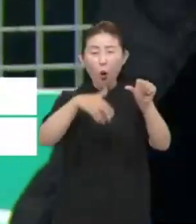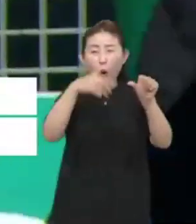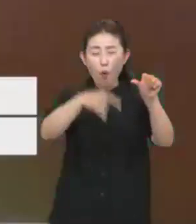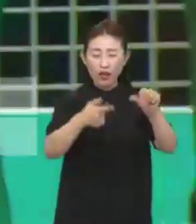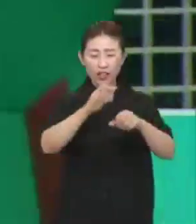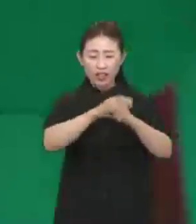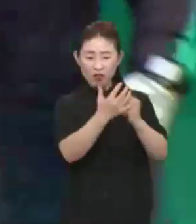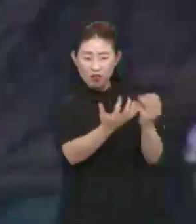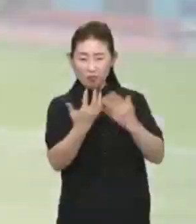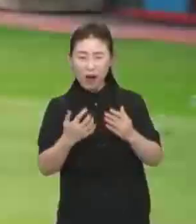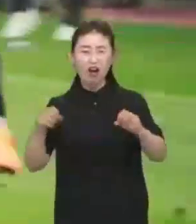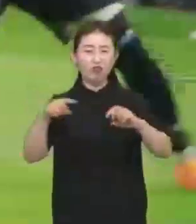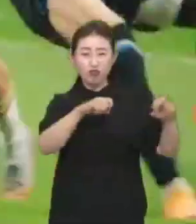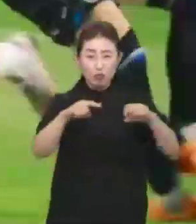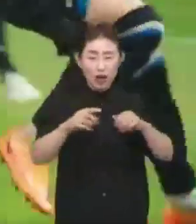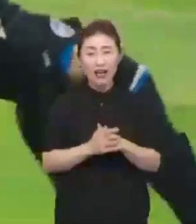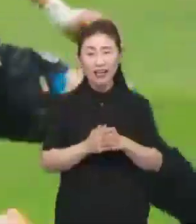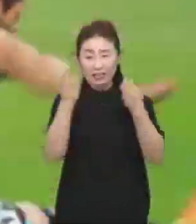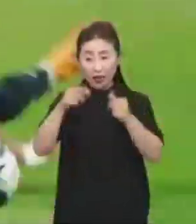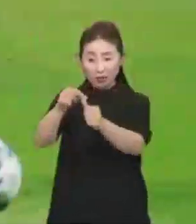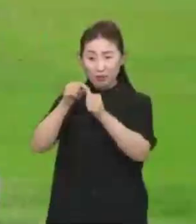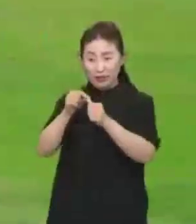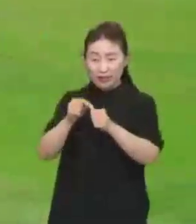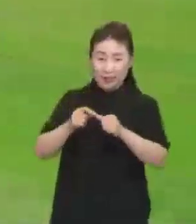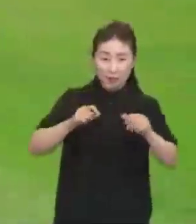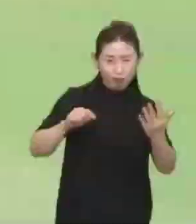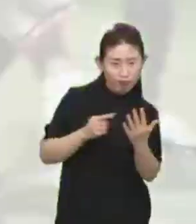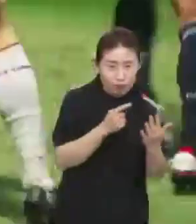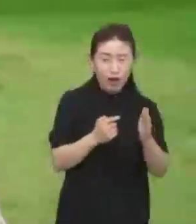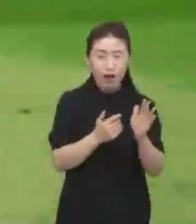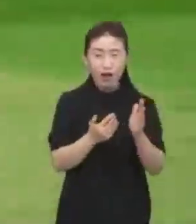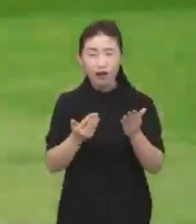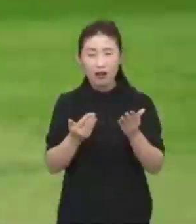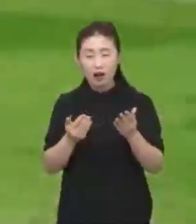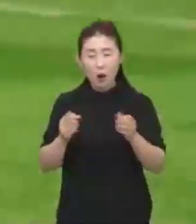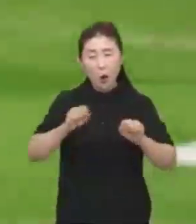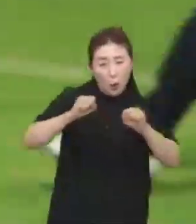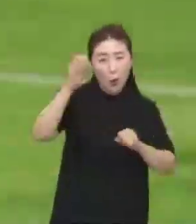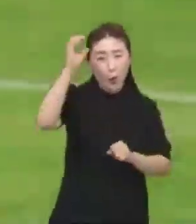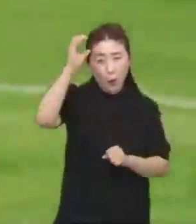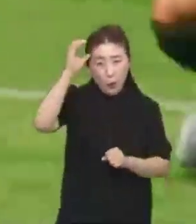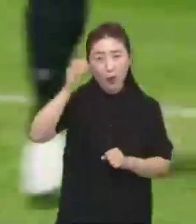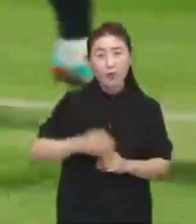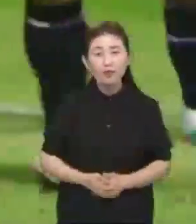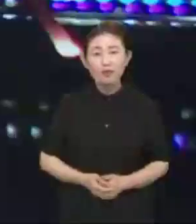FC와 맞붙는 가운데 새 이적생들의 활약이 주목됩니다. TJB 이수복입니다.